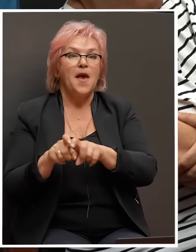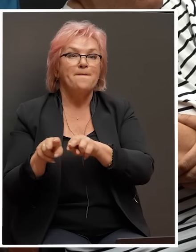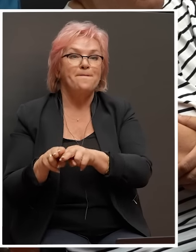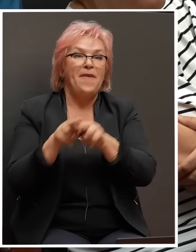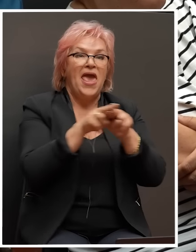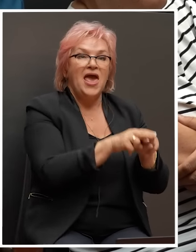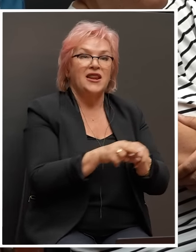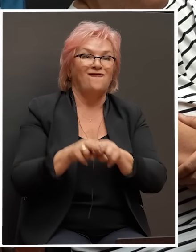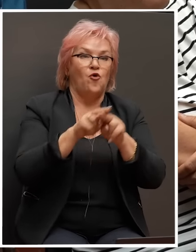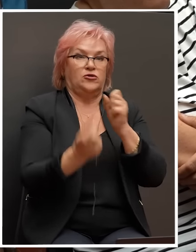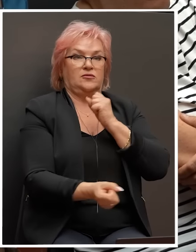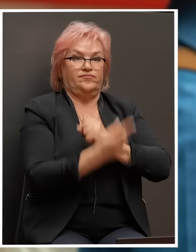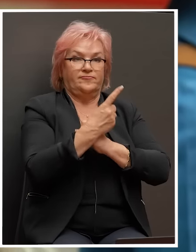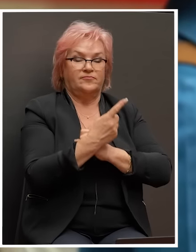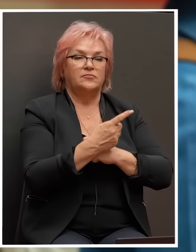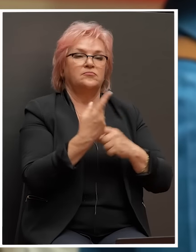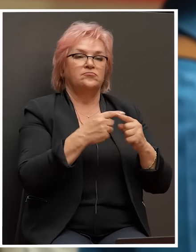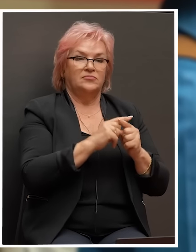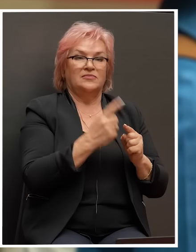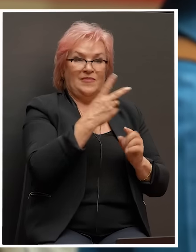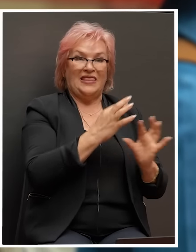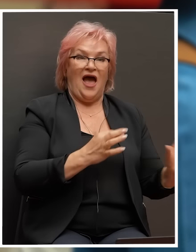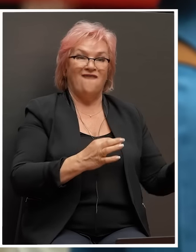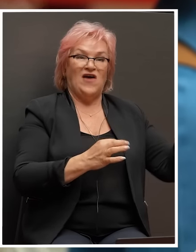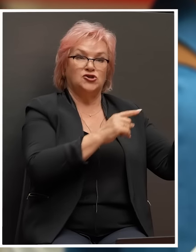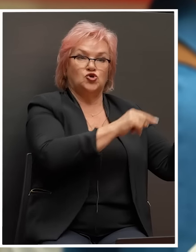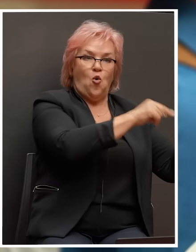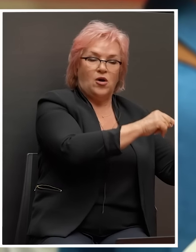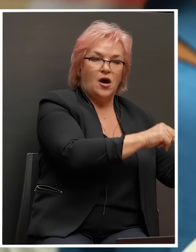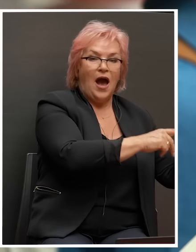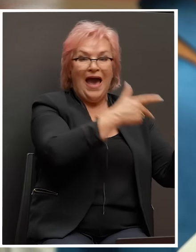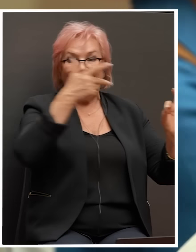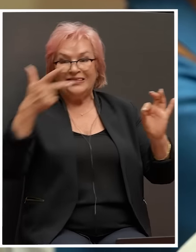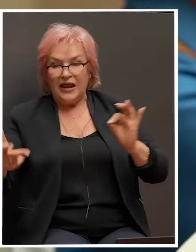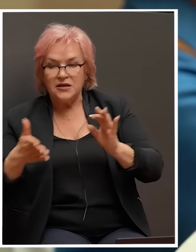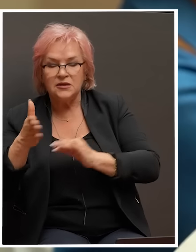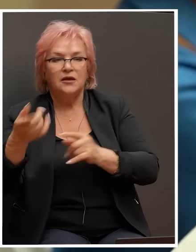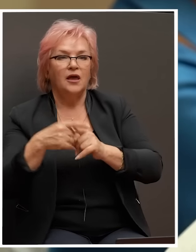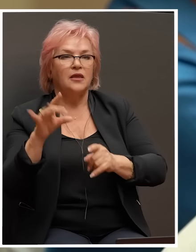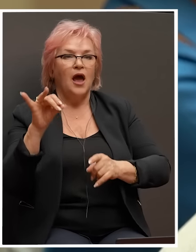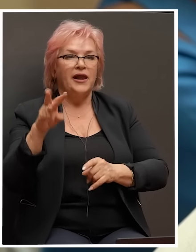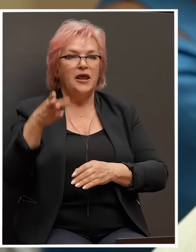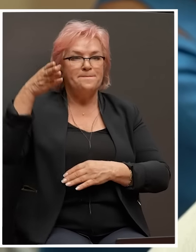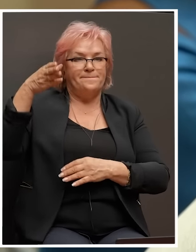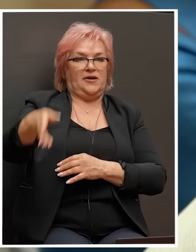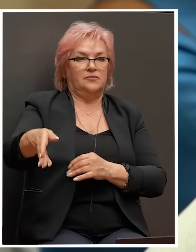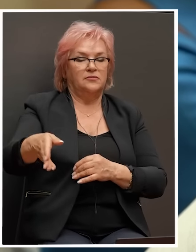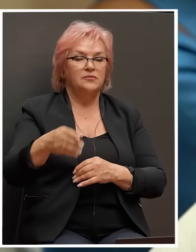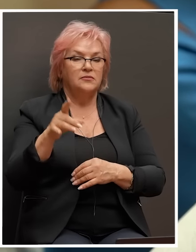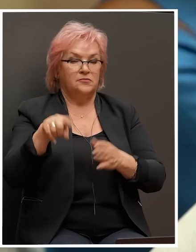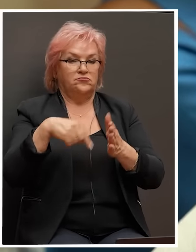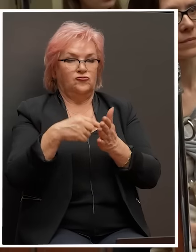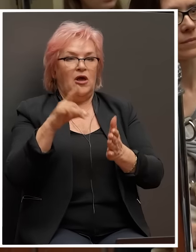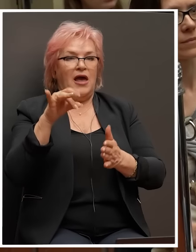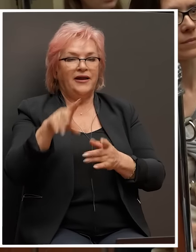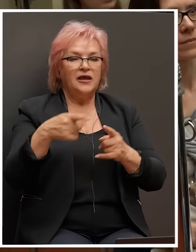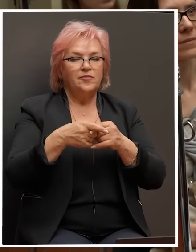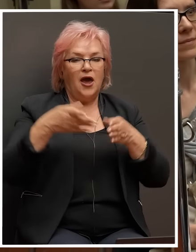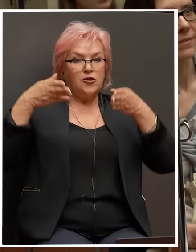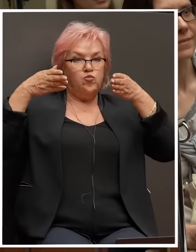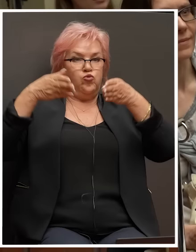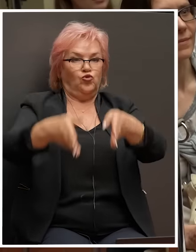направление – Восток. И третье направление – это город Рим. Город Рим – это путь